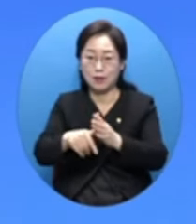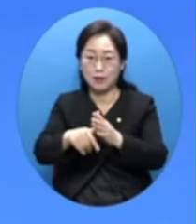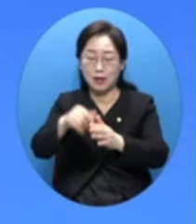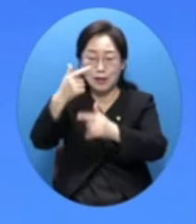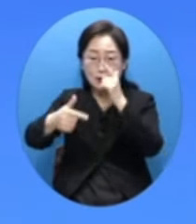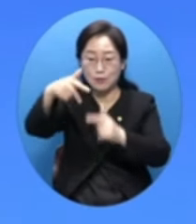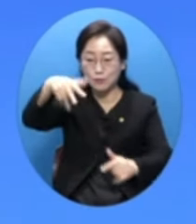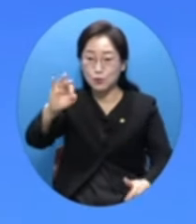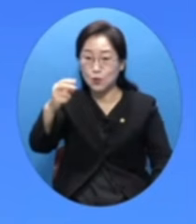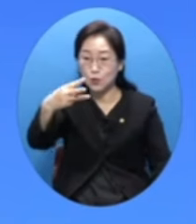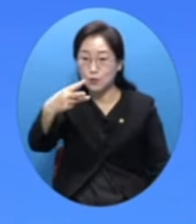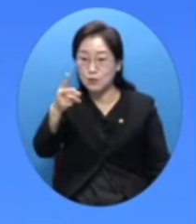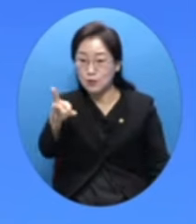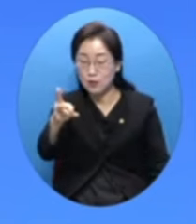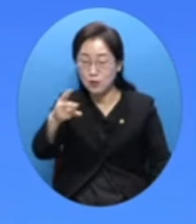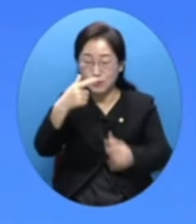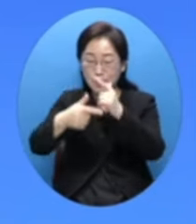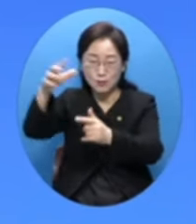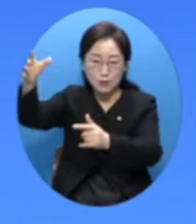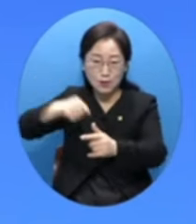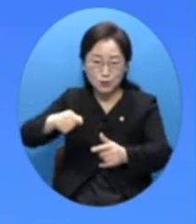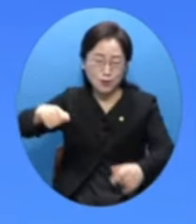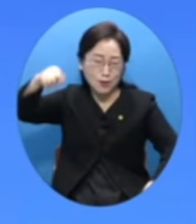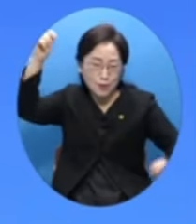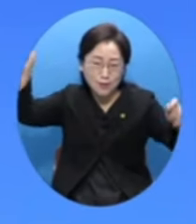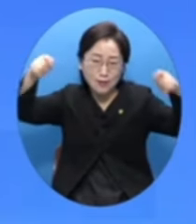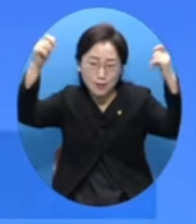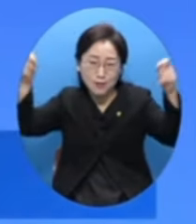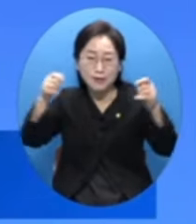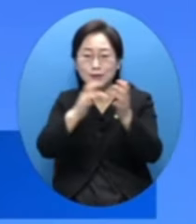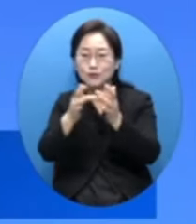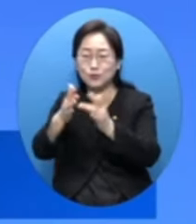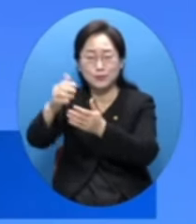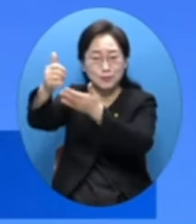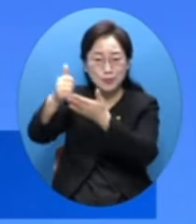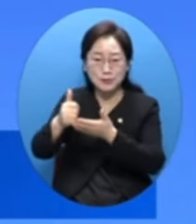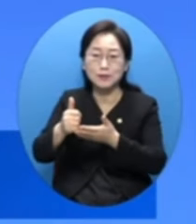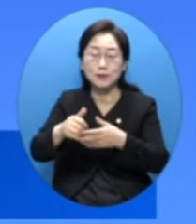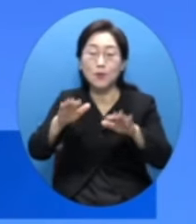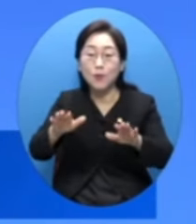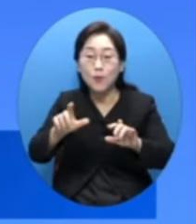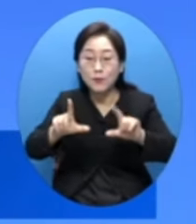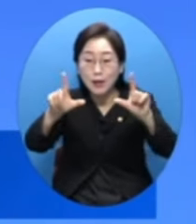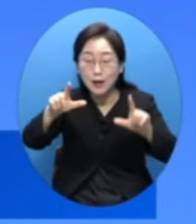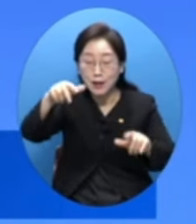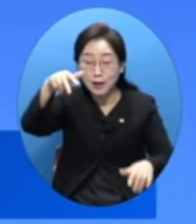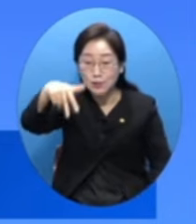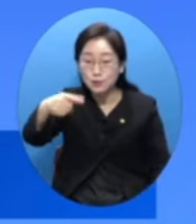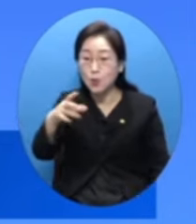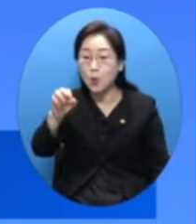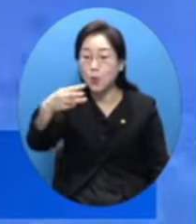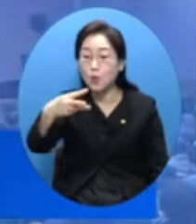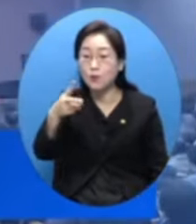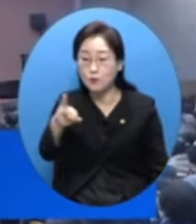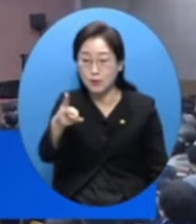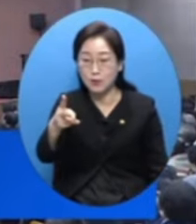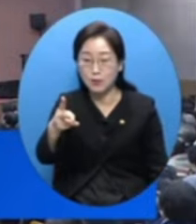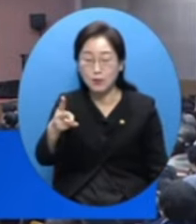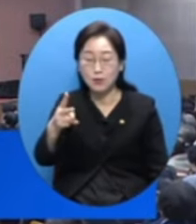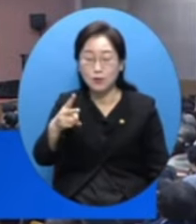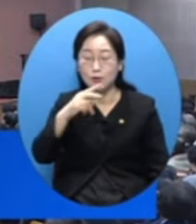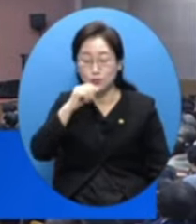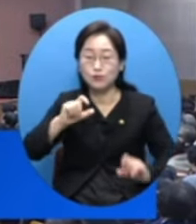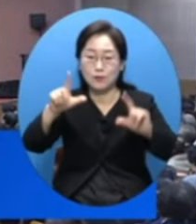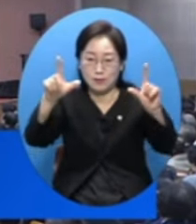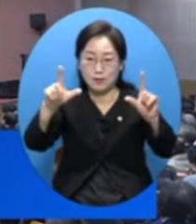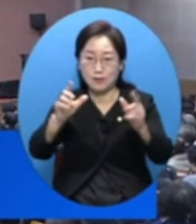들고 나와서 예수님을 환장해서 예수님을 맞이했습니다 그래서 오늘을 종료 주일이라고 부릅니다